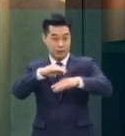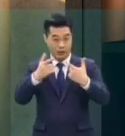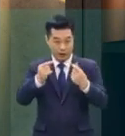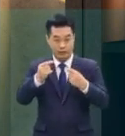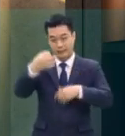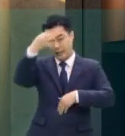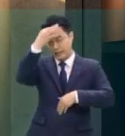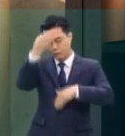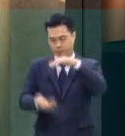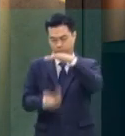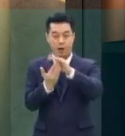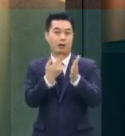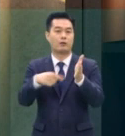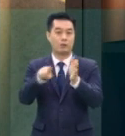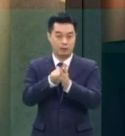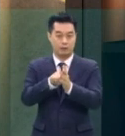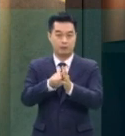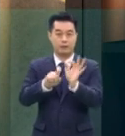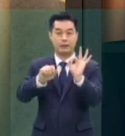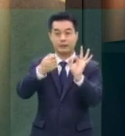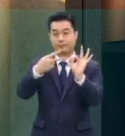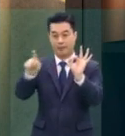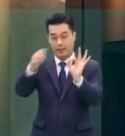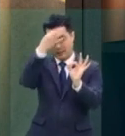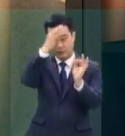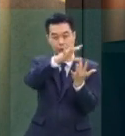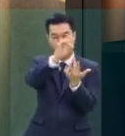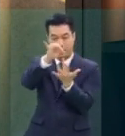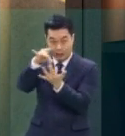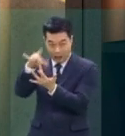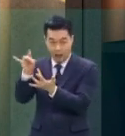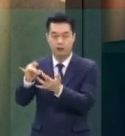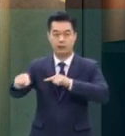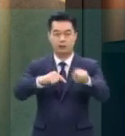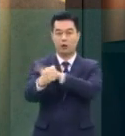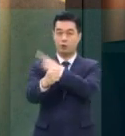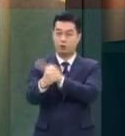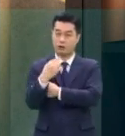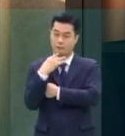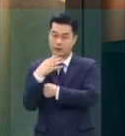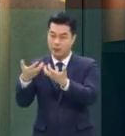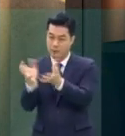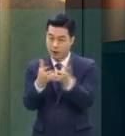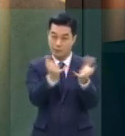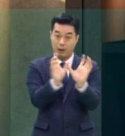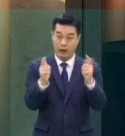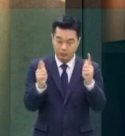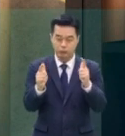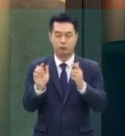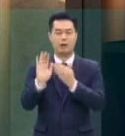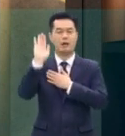최 당국이 되기 위해 10대 기술을 선정하고 정권 차원을 넘어 장기적인 개발이